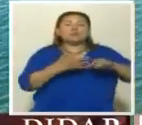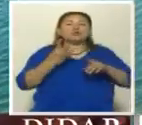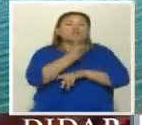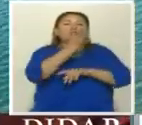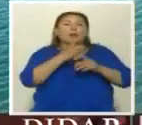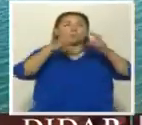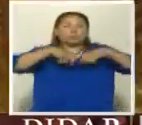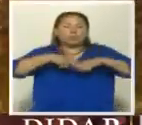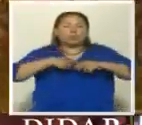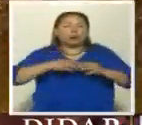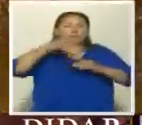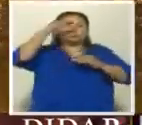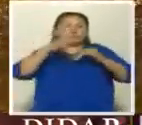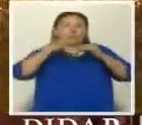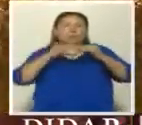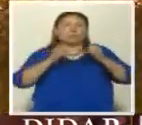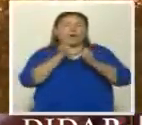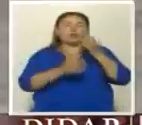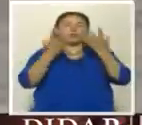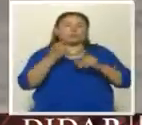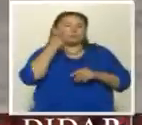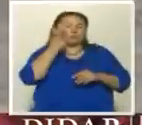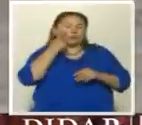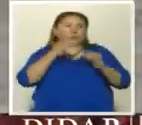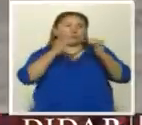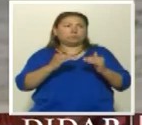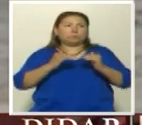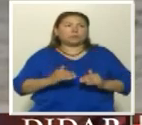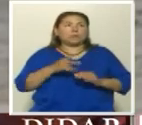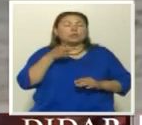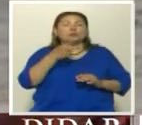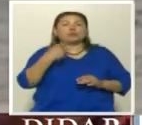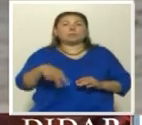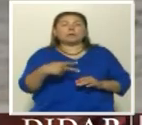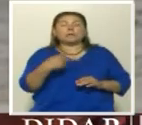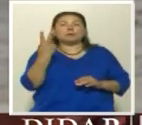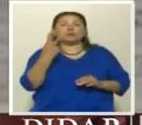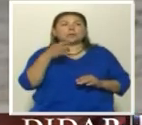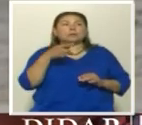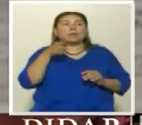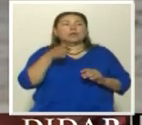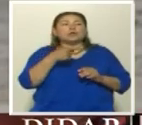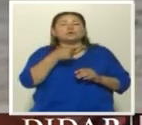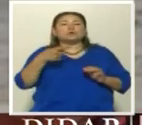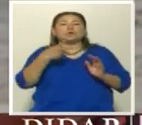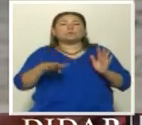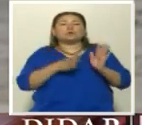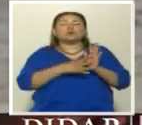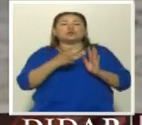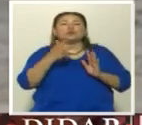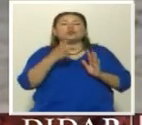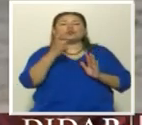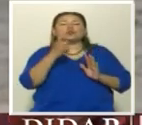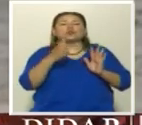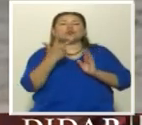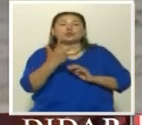Судың деңгейі 2-3 күн сайын төмендеп жатқаны байқалып отыр. 2022 жылдық есеп бойынша -29-да 103 метрді